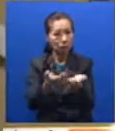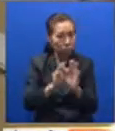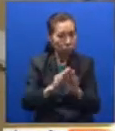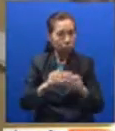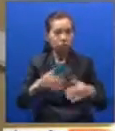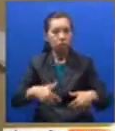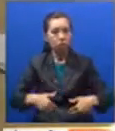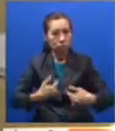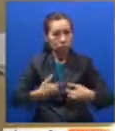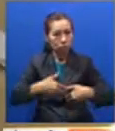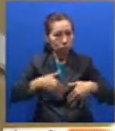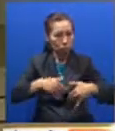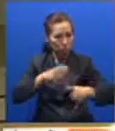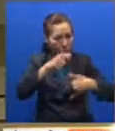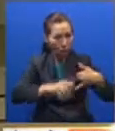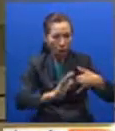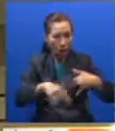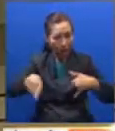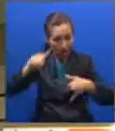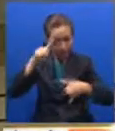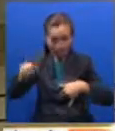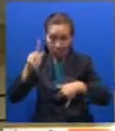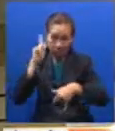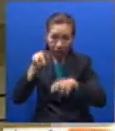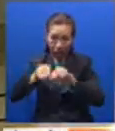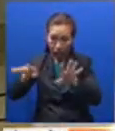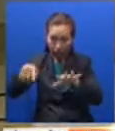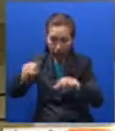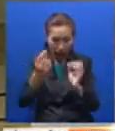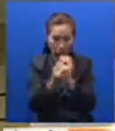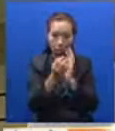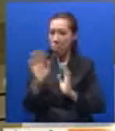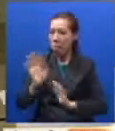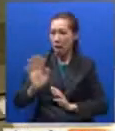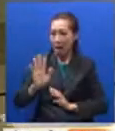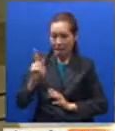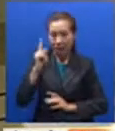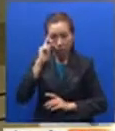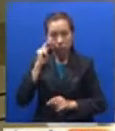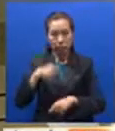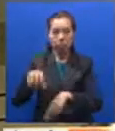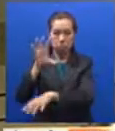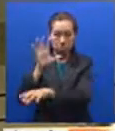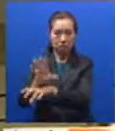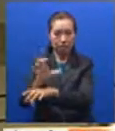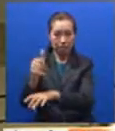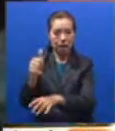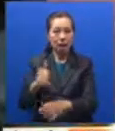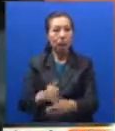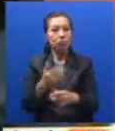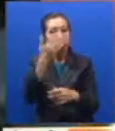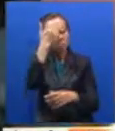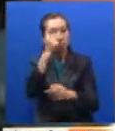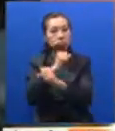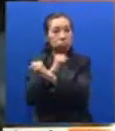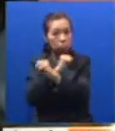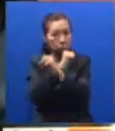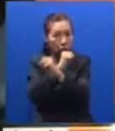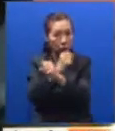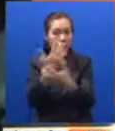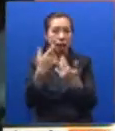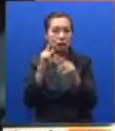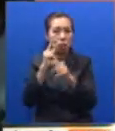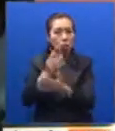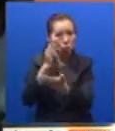อยู่ของส่วนบุคคลอื่นเพื่อรักษาความสงบเรียบร้อยหรือศีลธรรมอันดีของประชาชนเพื่อป้องกันหรือ